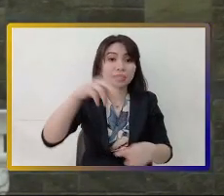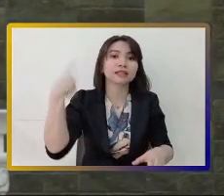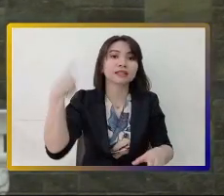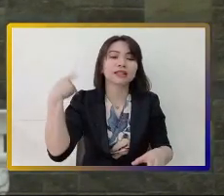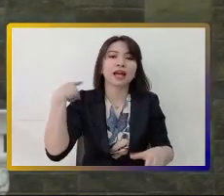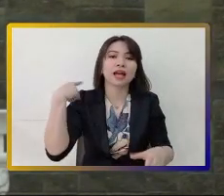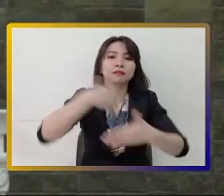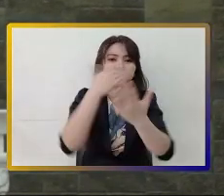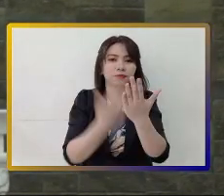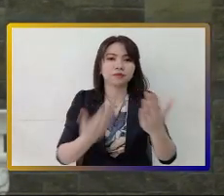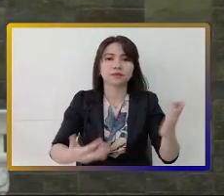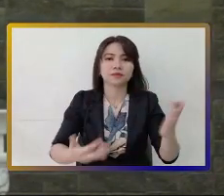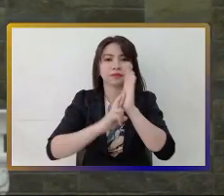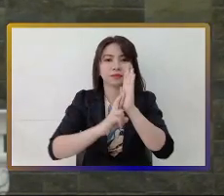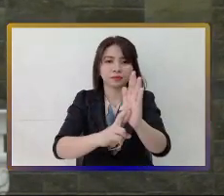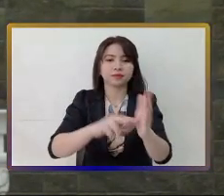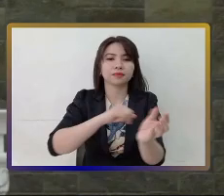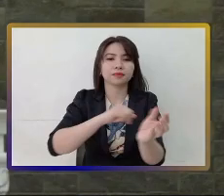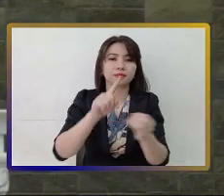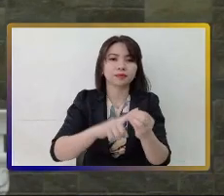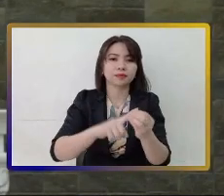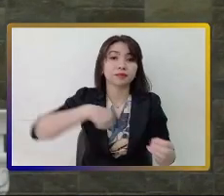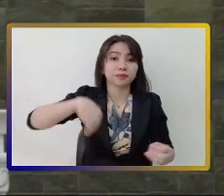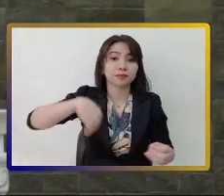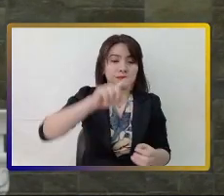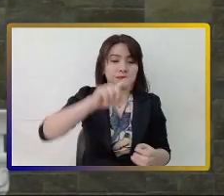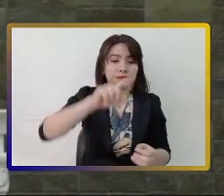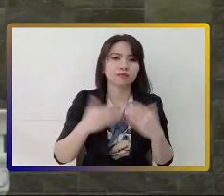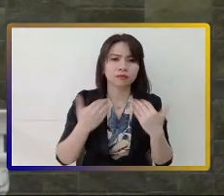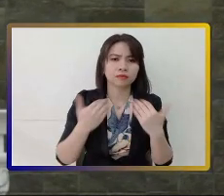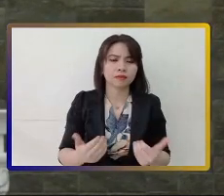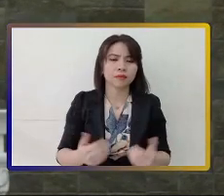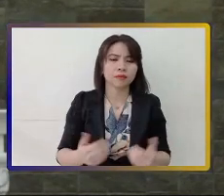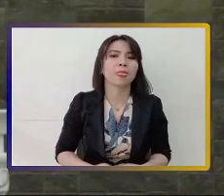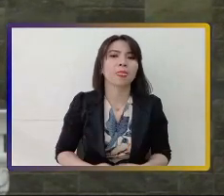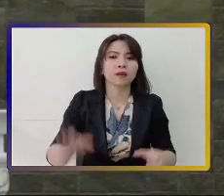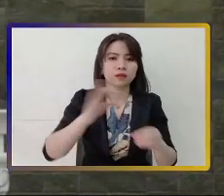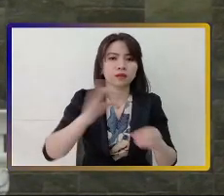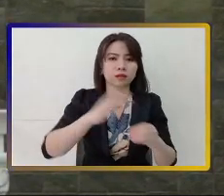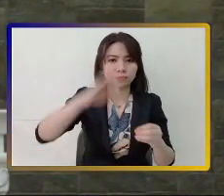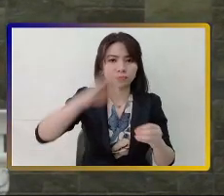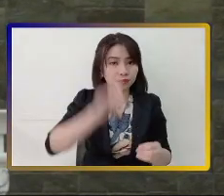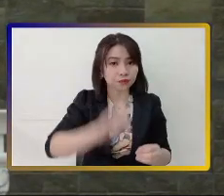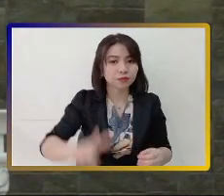Spiritual infirmity led her to physical